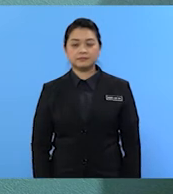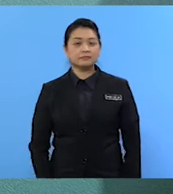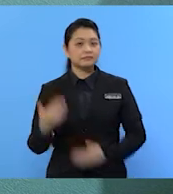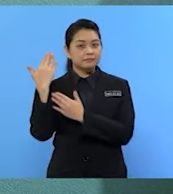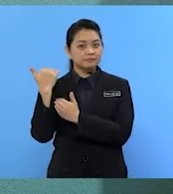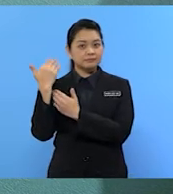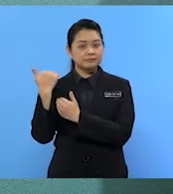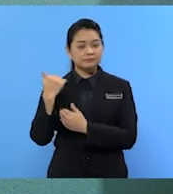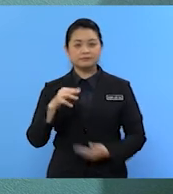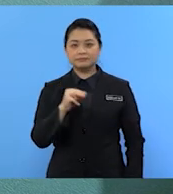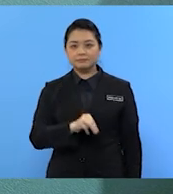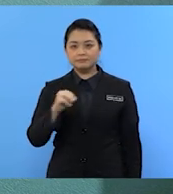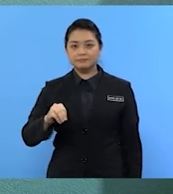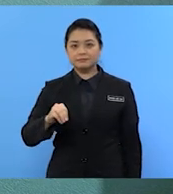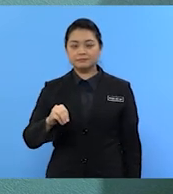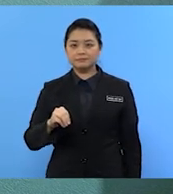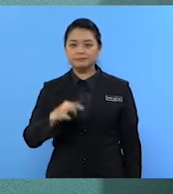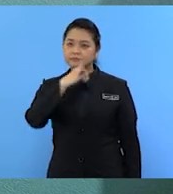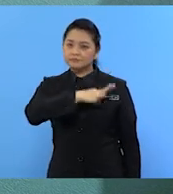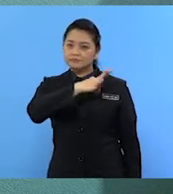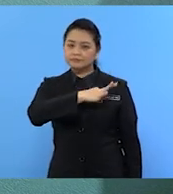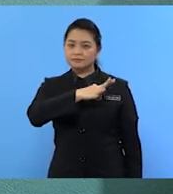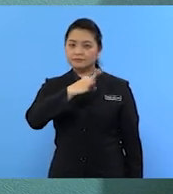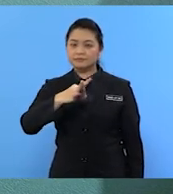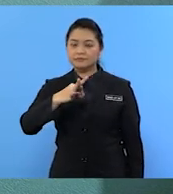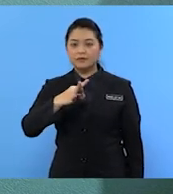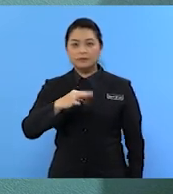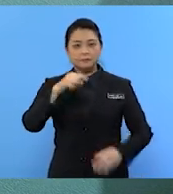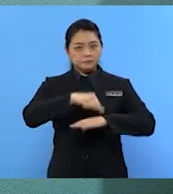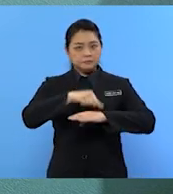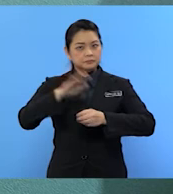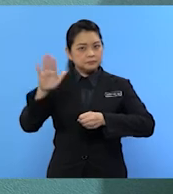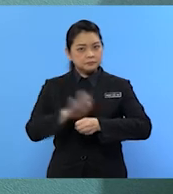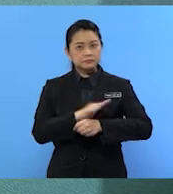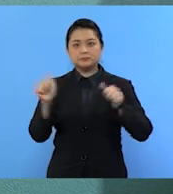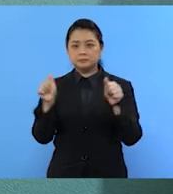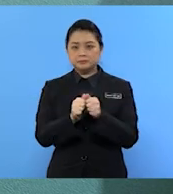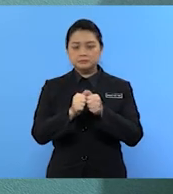Semoga murid-murid manfaatkan masa sepenuhnya